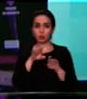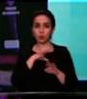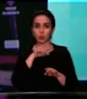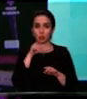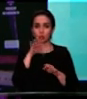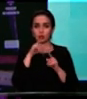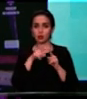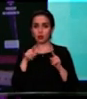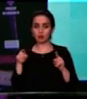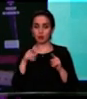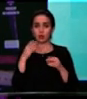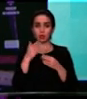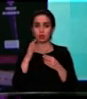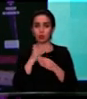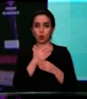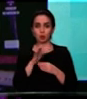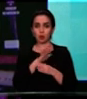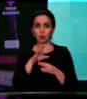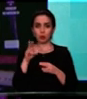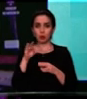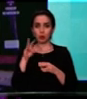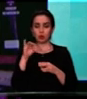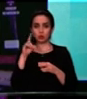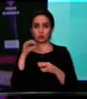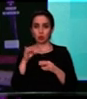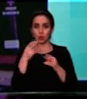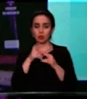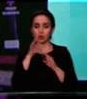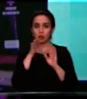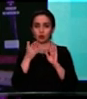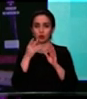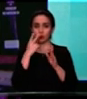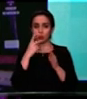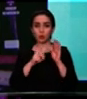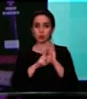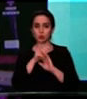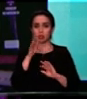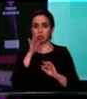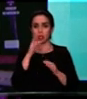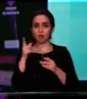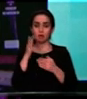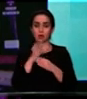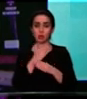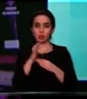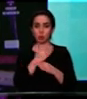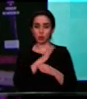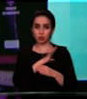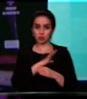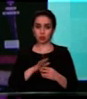ularda davrlarga bo'linmagan. Paleozoy erasidan boshlab esa ko'rib turganingizdek davrlarga